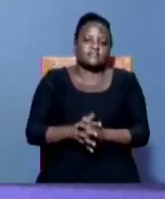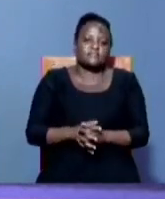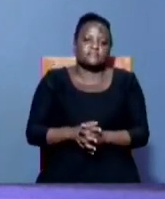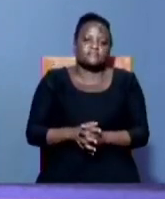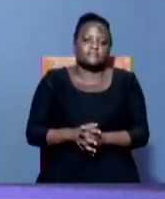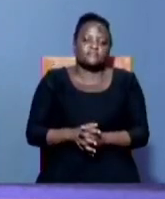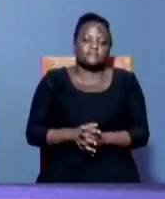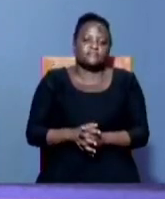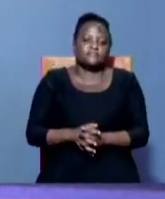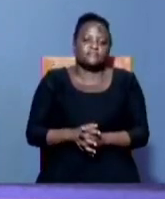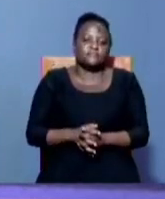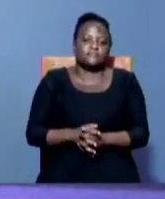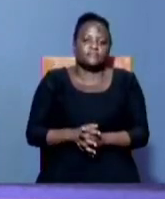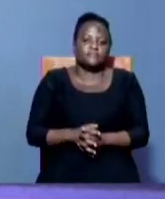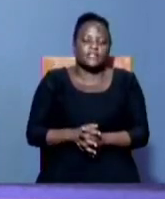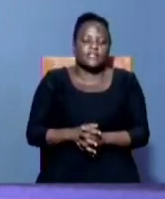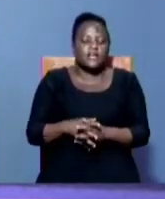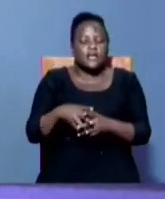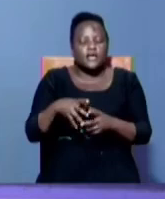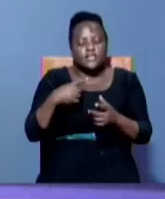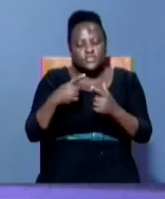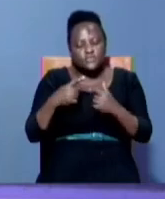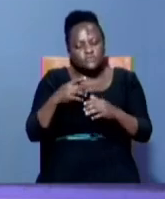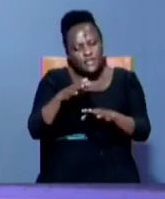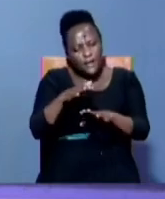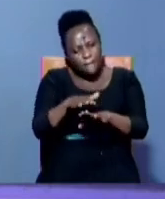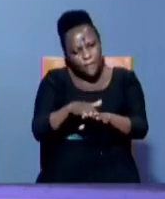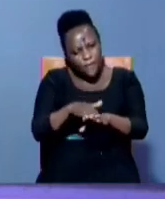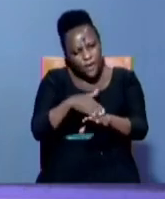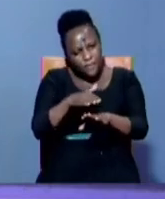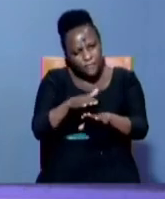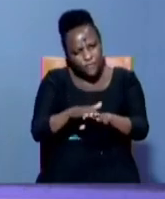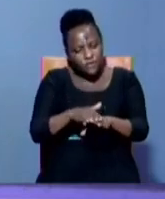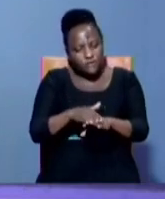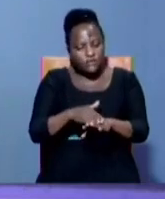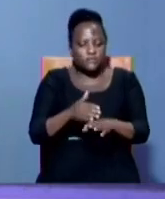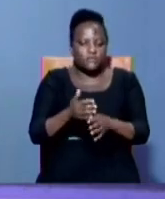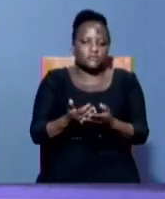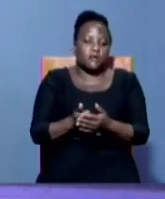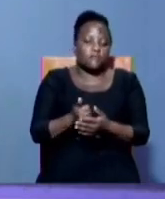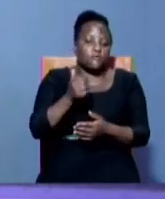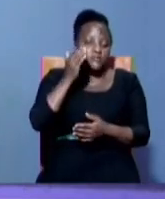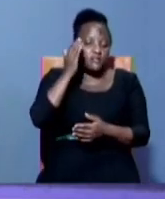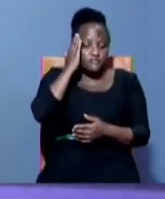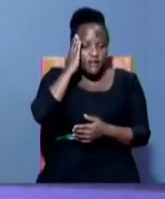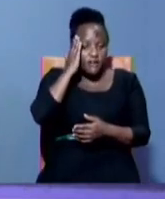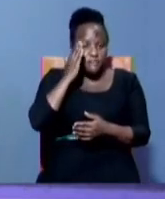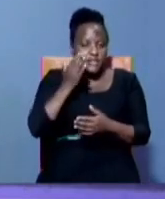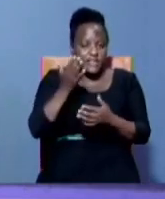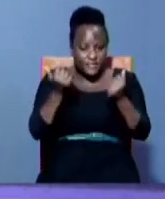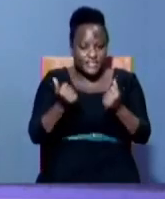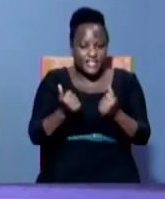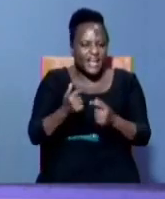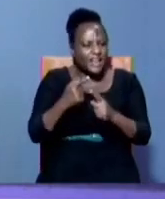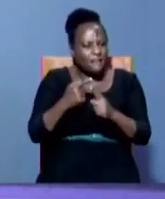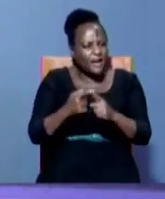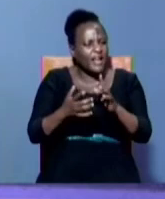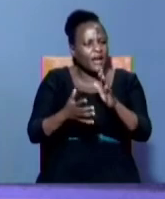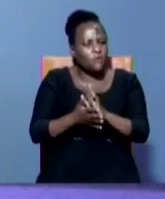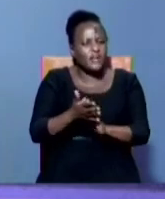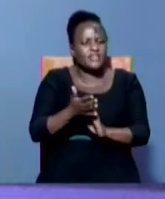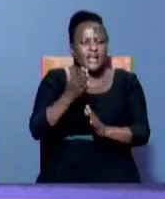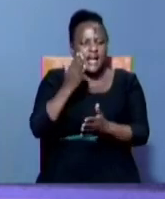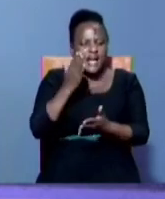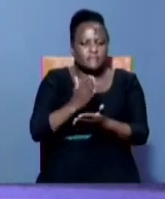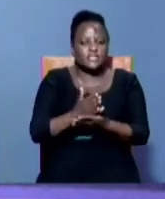Leo nitaenda taratibu kabisa, kwa sababu ninatambua uende ikawa ni mara ya kwanza kabisa unasikiliza hii